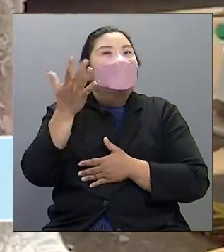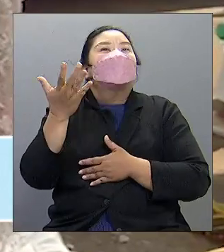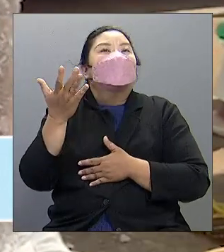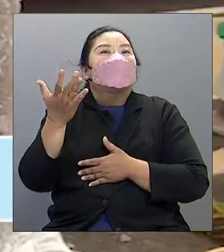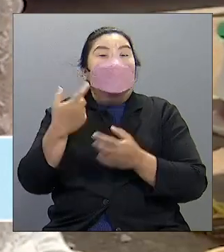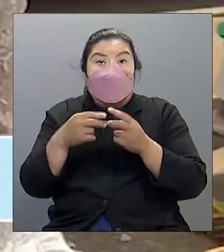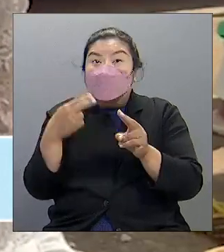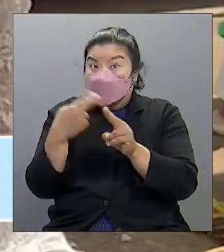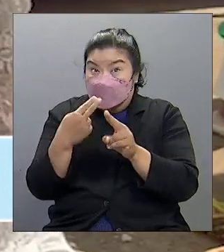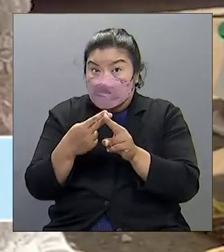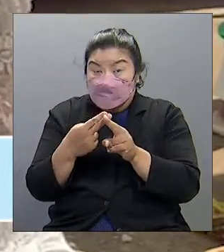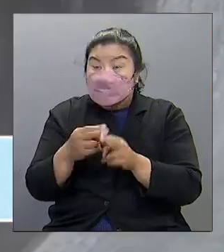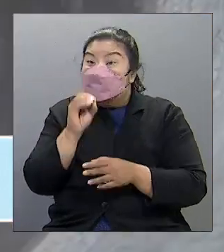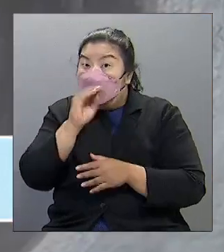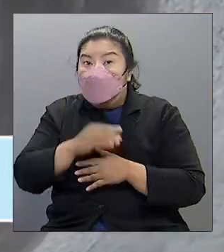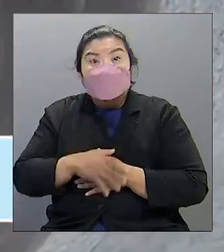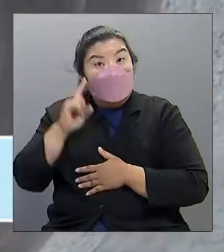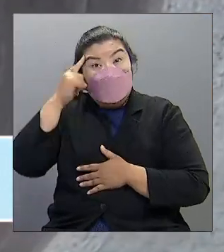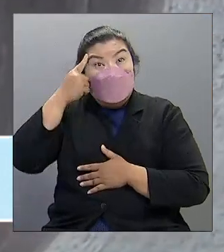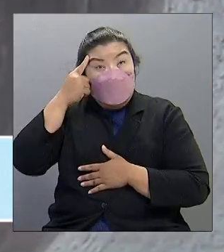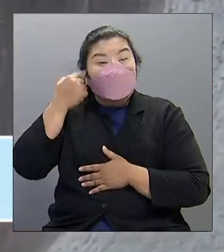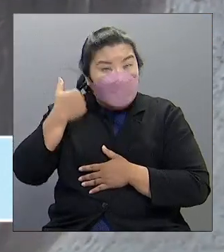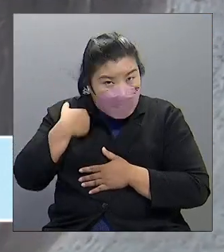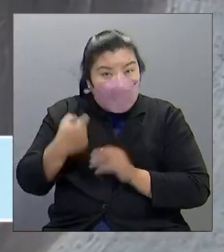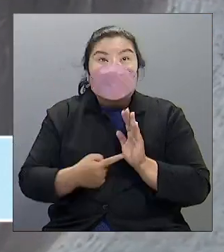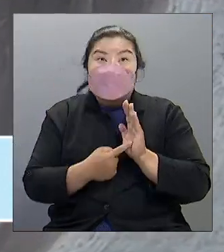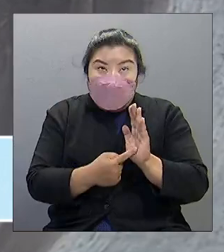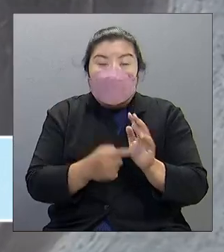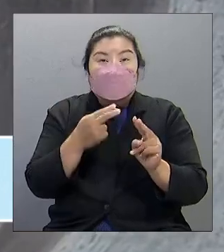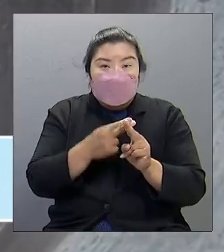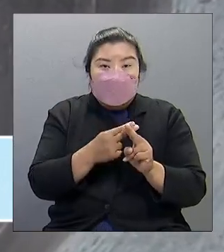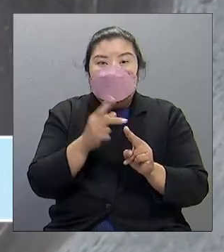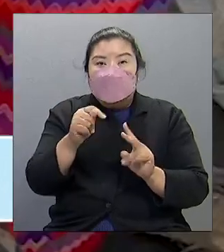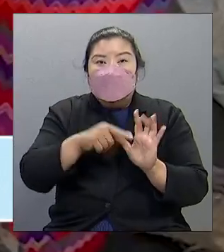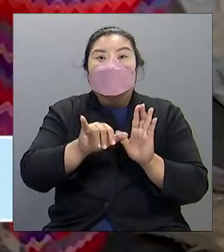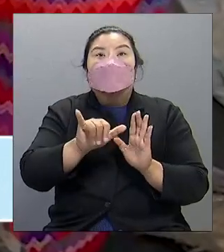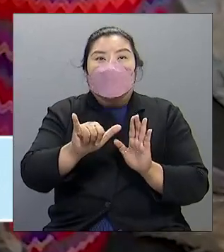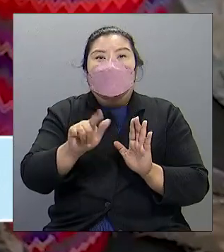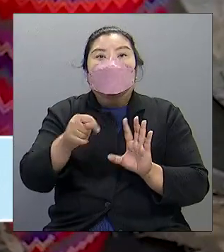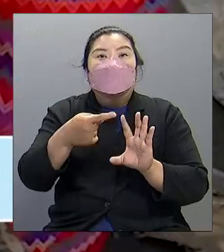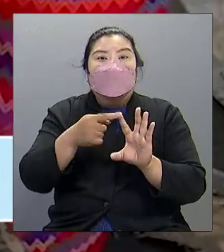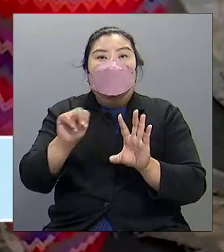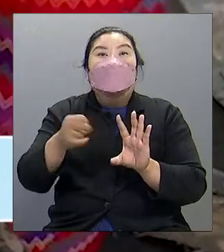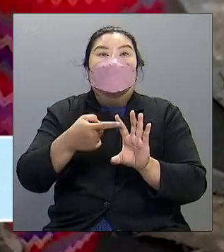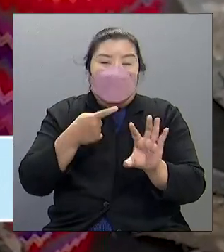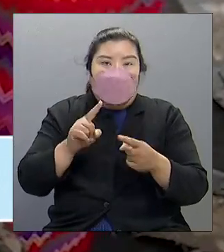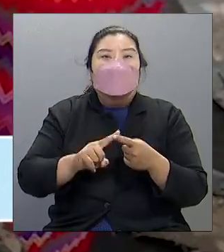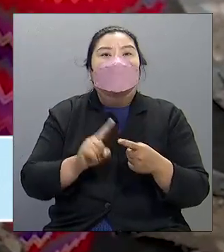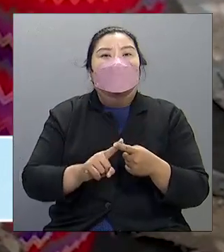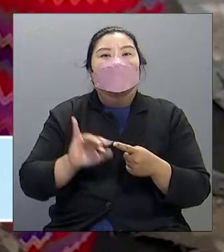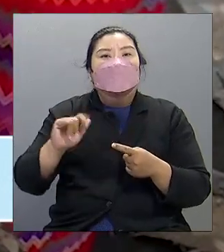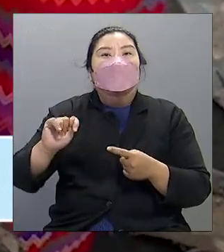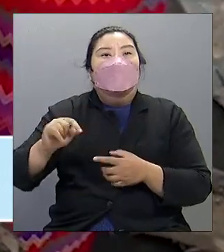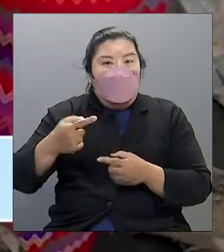้าพูชอขนมแล้างท่านอาจจะไม่รู้จกก็ได้อย่างเช่น ขนมตอยตะนะโอ้ ไมเคได้ยินขนมกระจองง